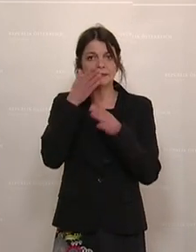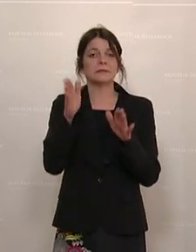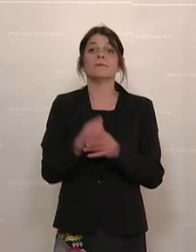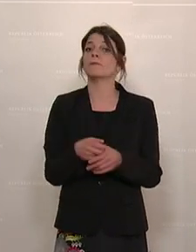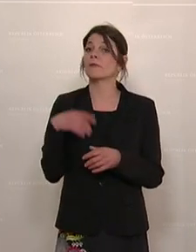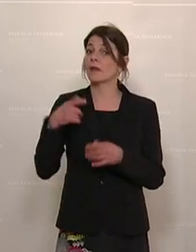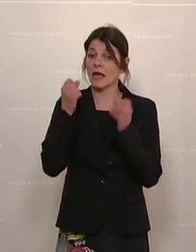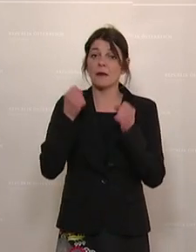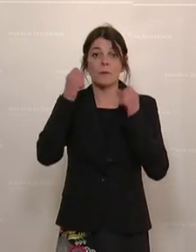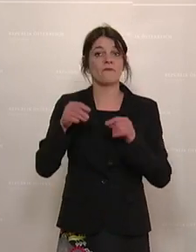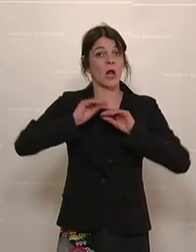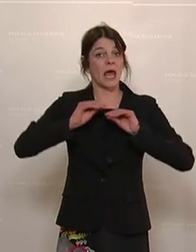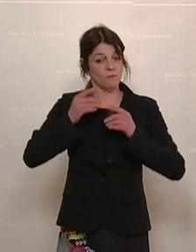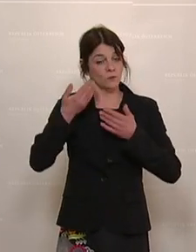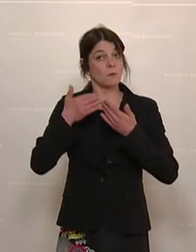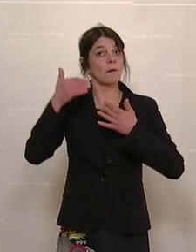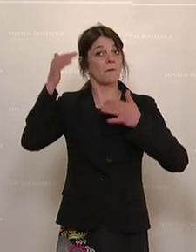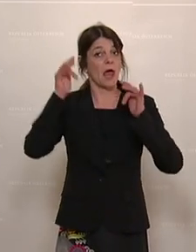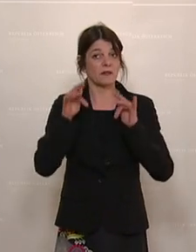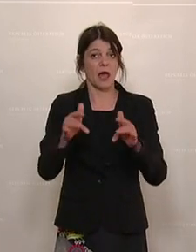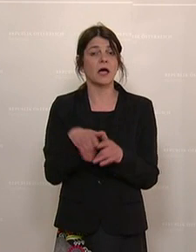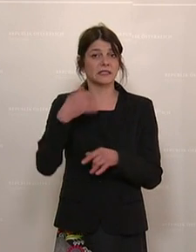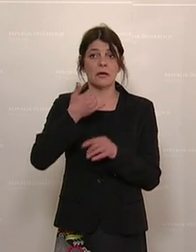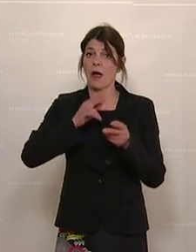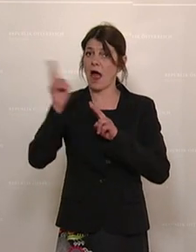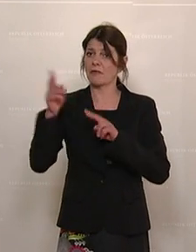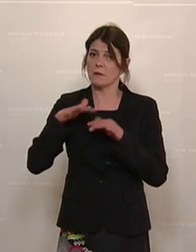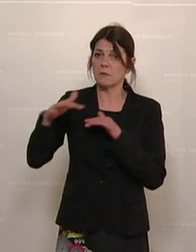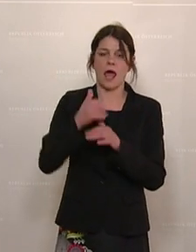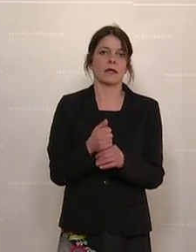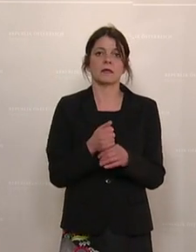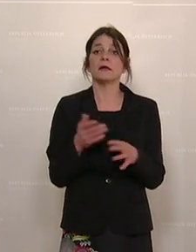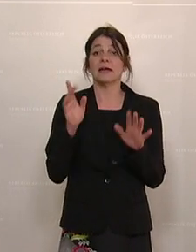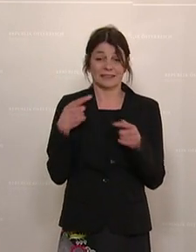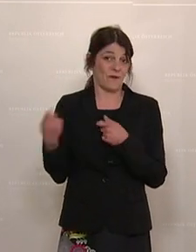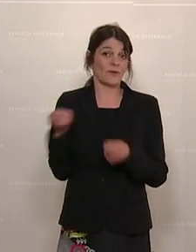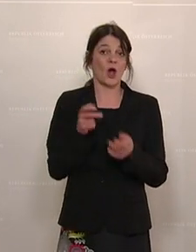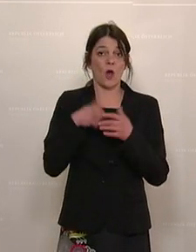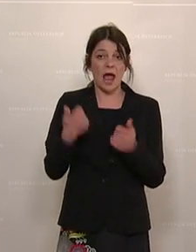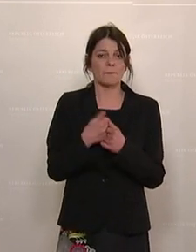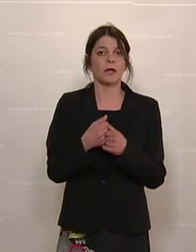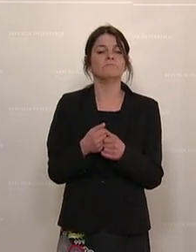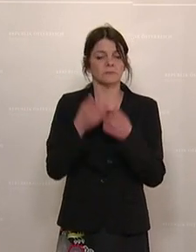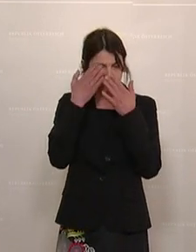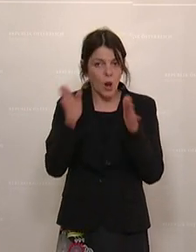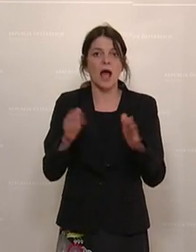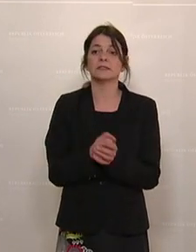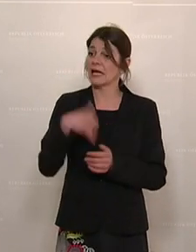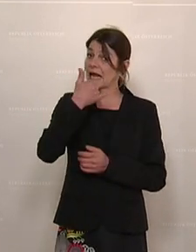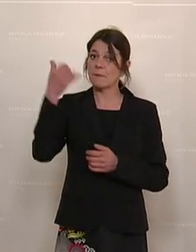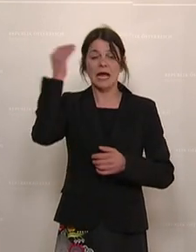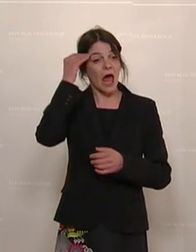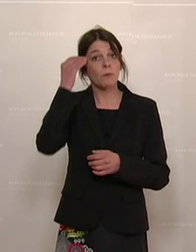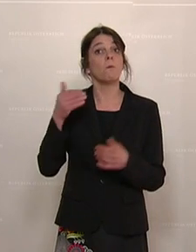gelehrten noch weit mehr stattfinden müsste als in jedem anderen wesen ich wiederhole die toleranz jeden glauben